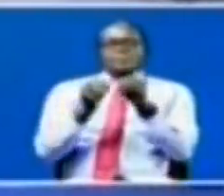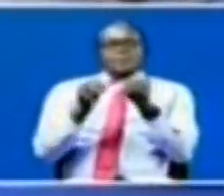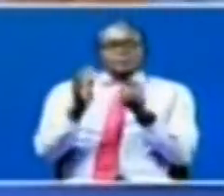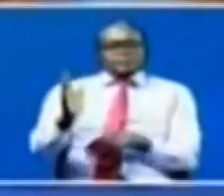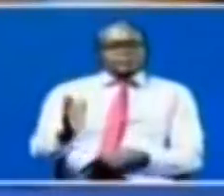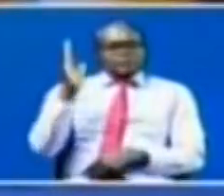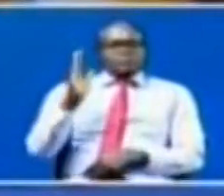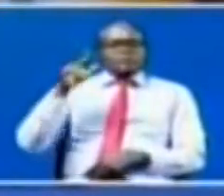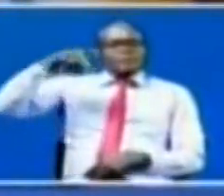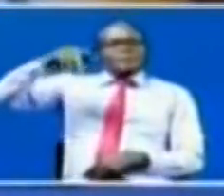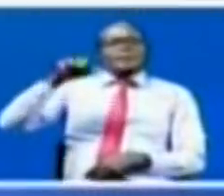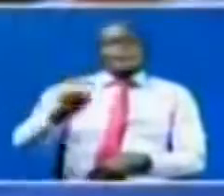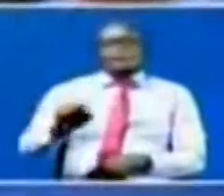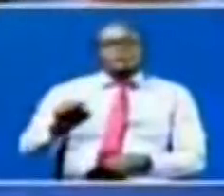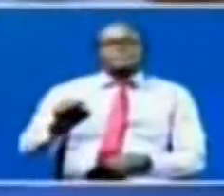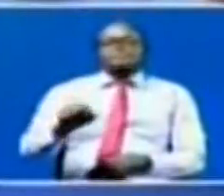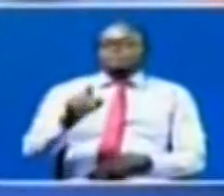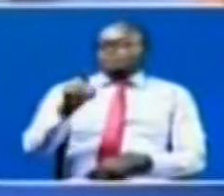Interior PS Karanja Kibicho.